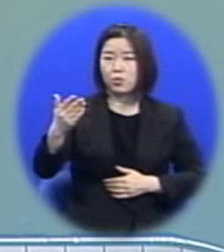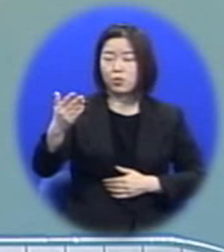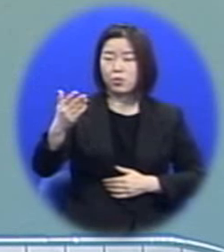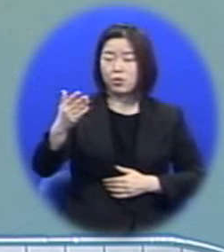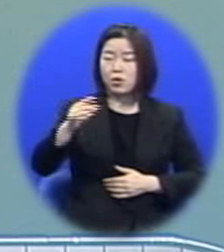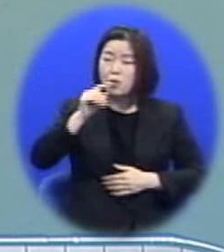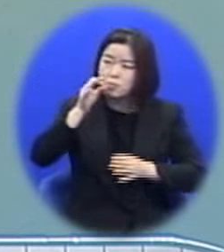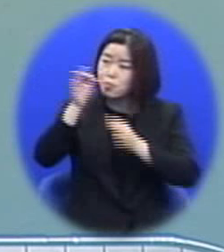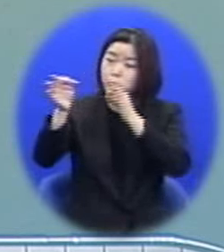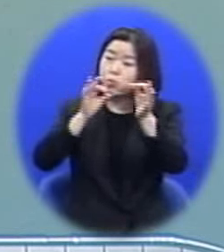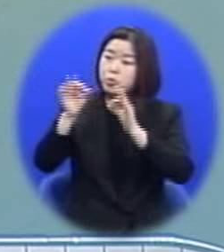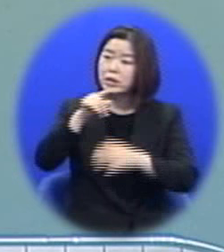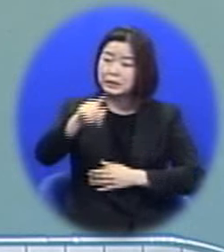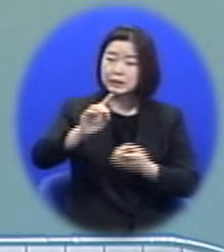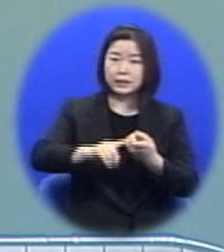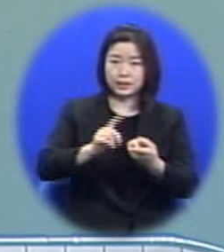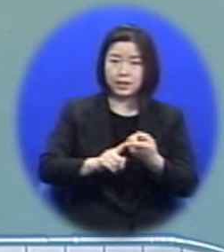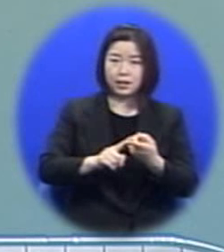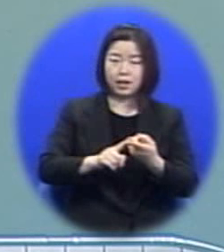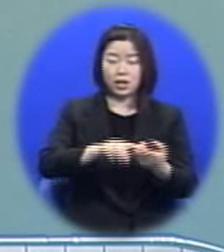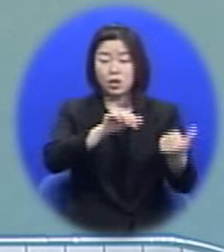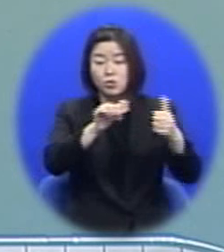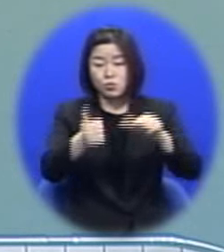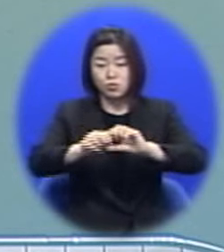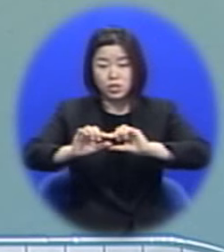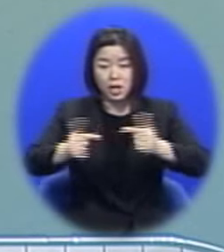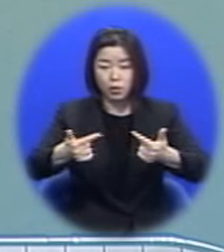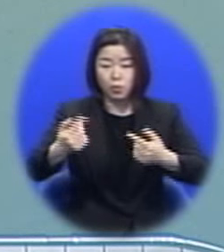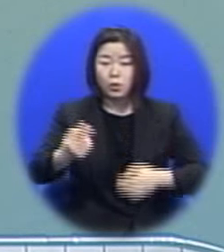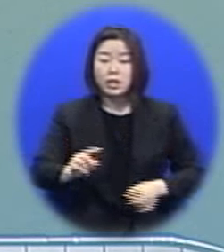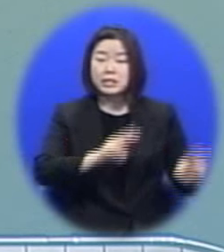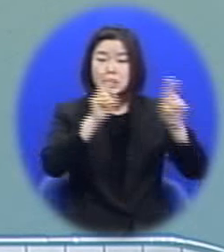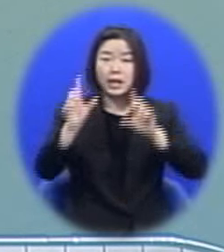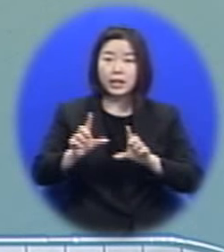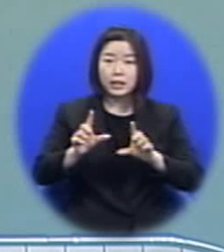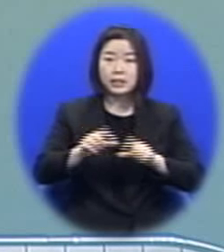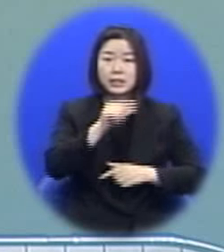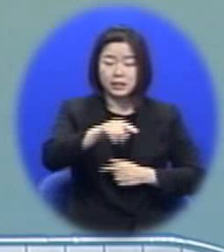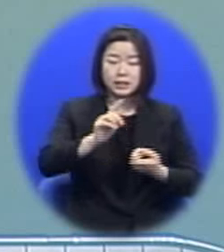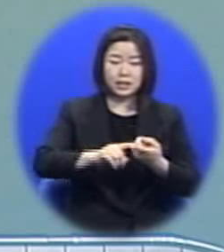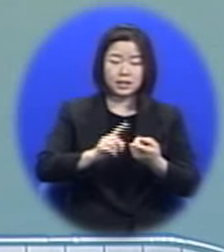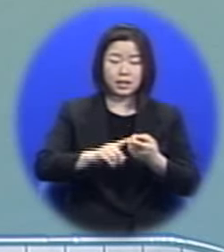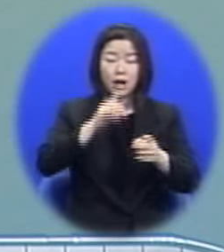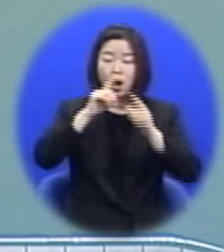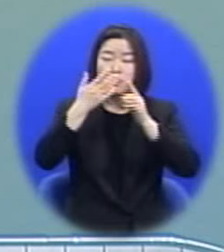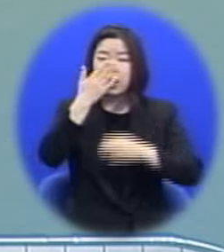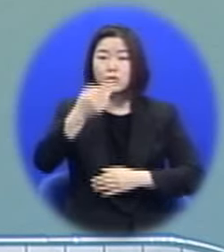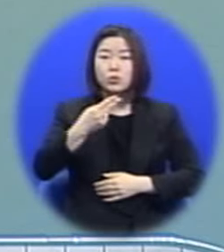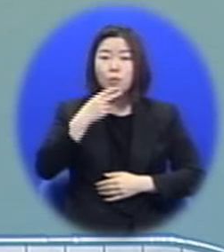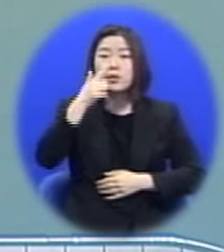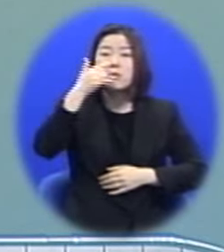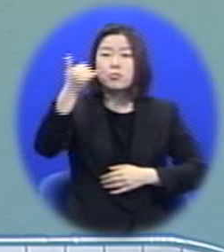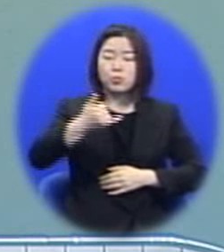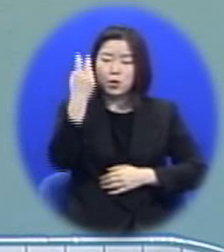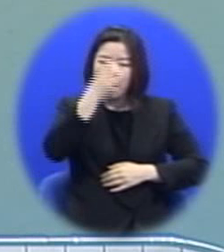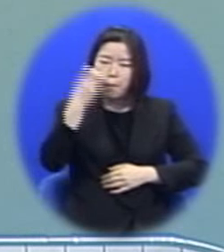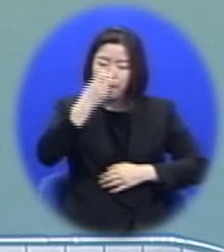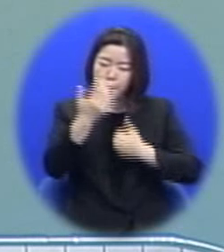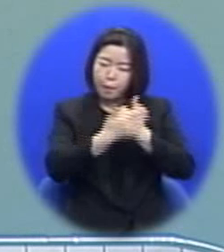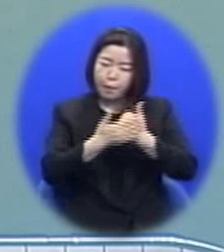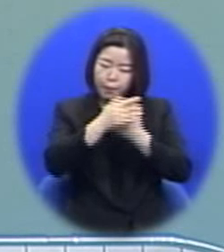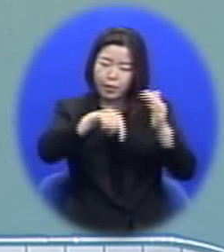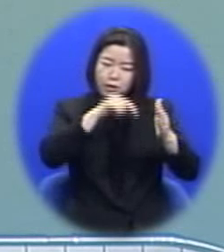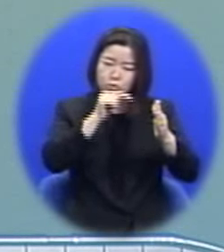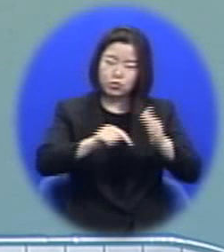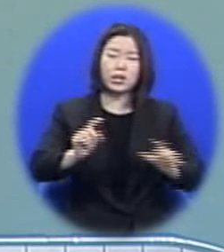소리 지르고 있는 그것 자체가 지금 안 죽고 살아있는 것 자체가 말할 수 없는 부모의 보살핌과 은혜 가운데